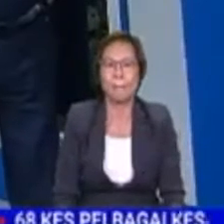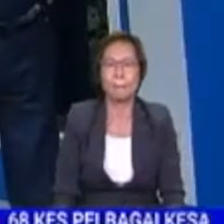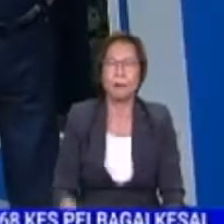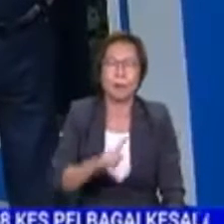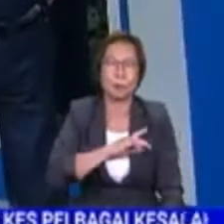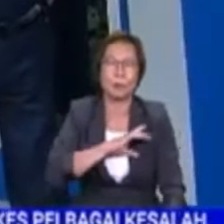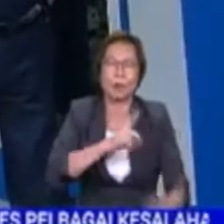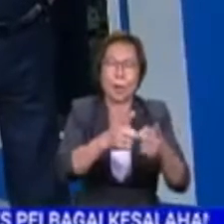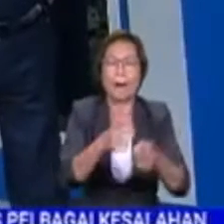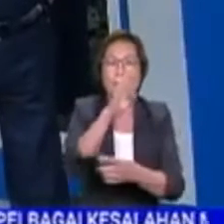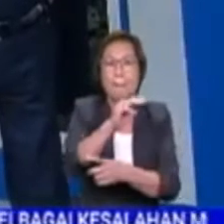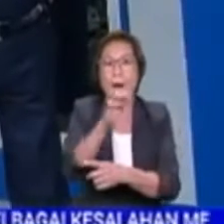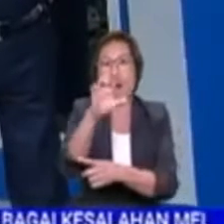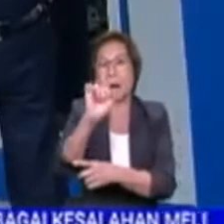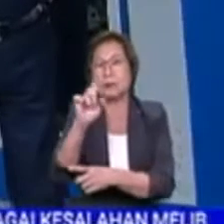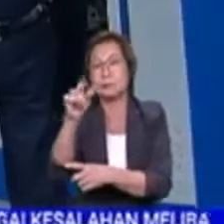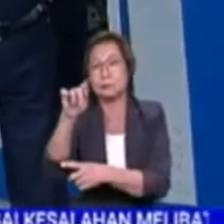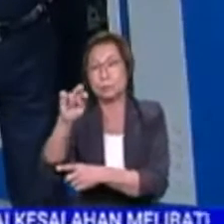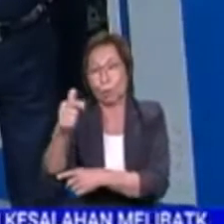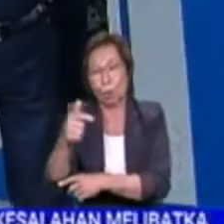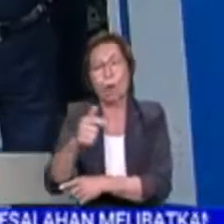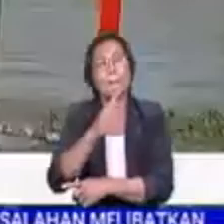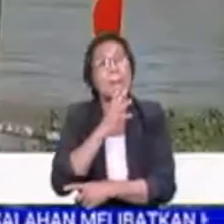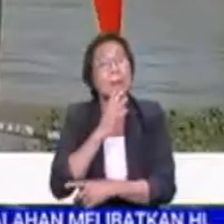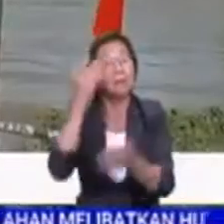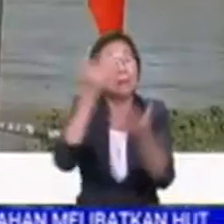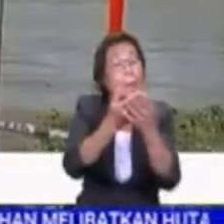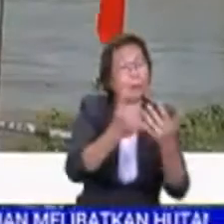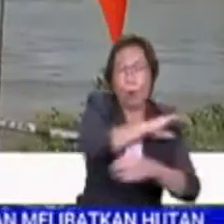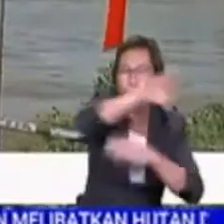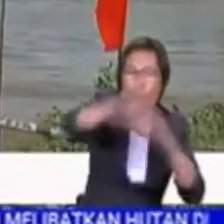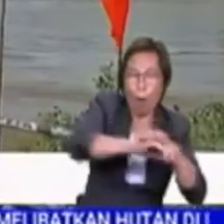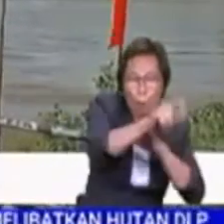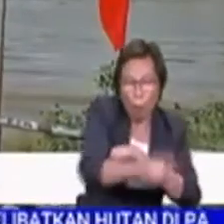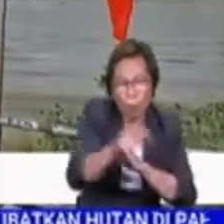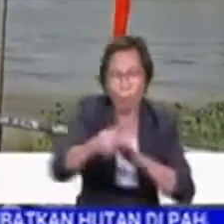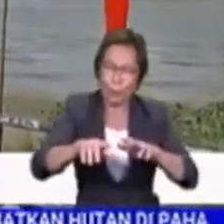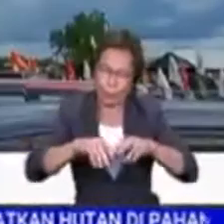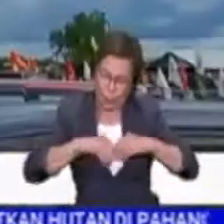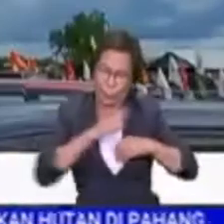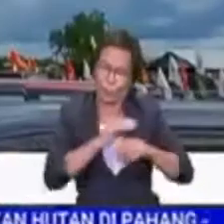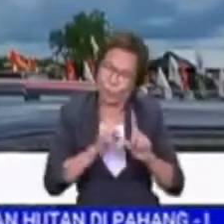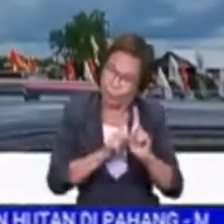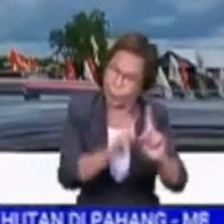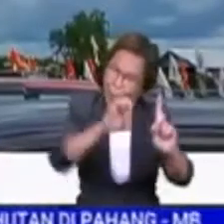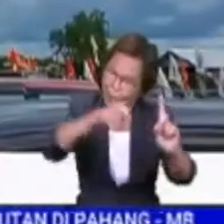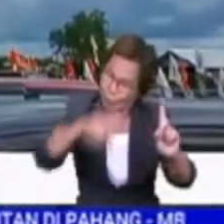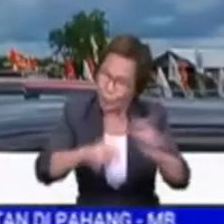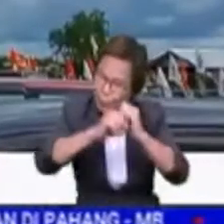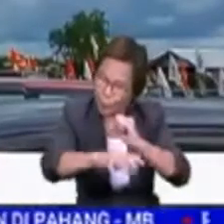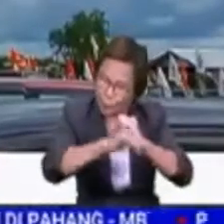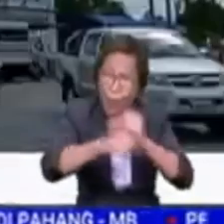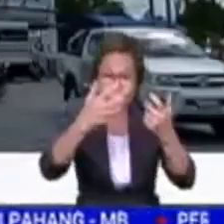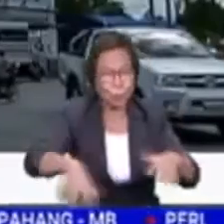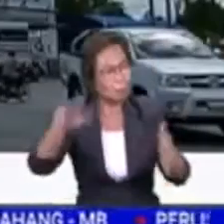Ketua Polis Daerah Meradong Deputi Superintendent Sekam Anoy berkata, setakat ini kesemua calon akur serta mematuhi SOP berkempen